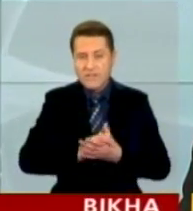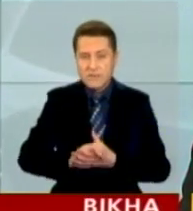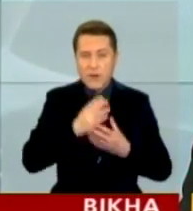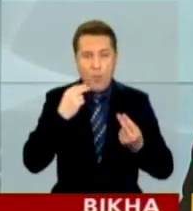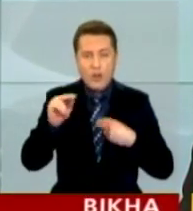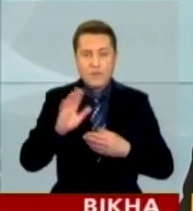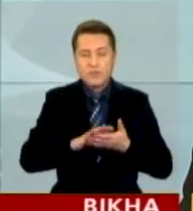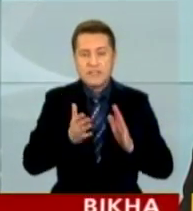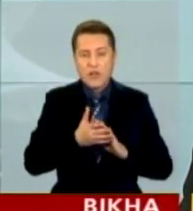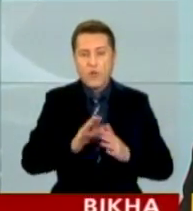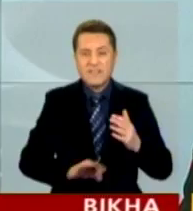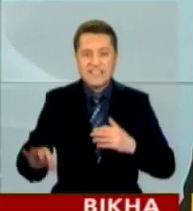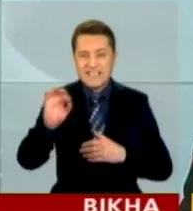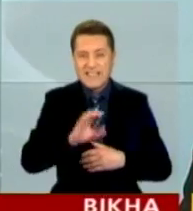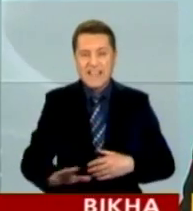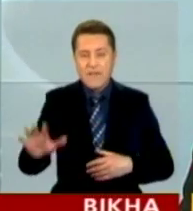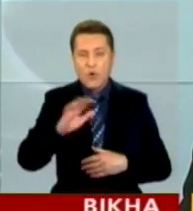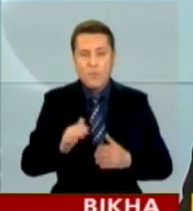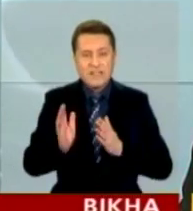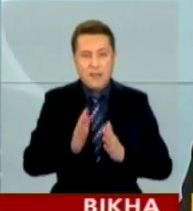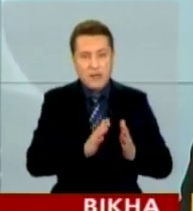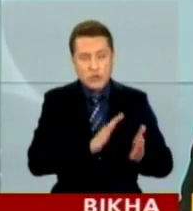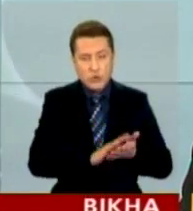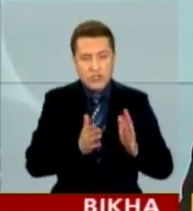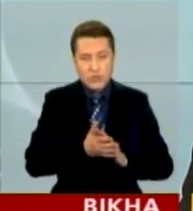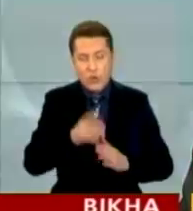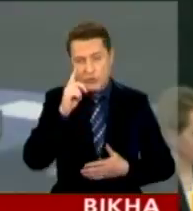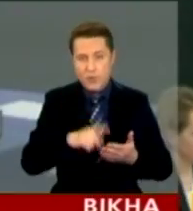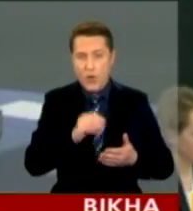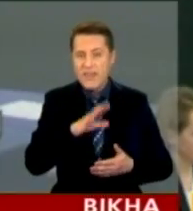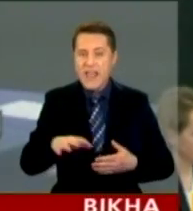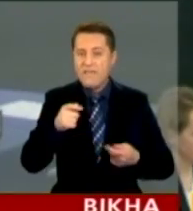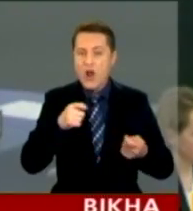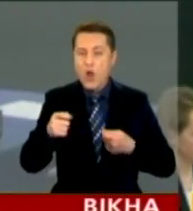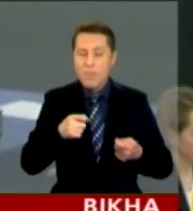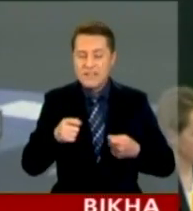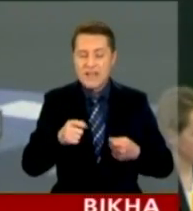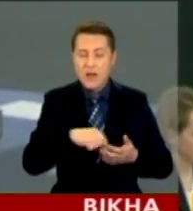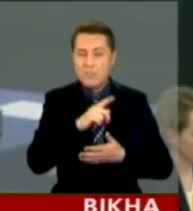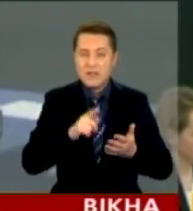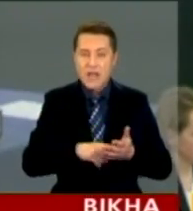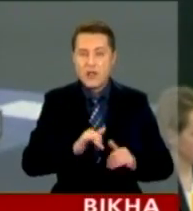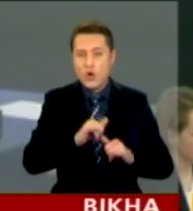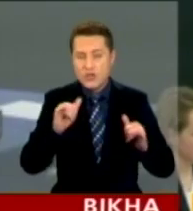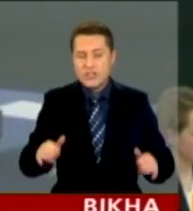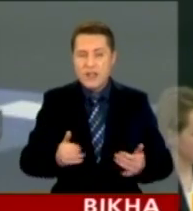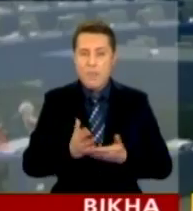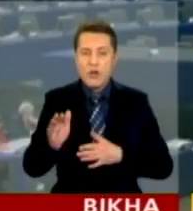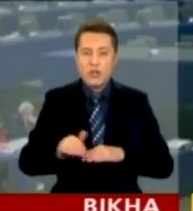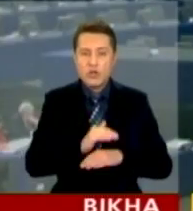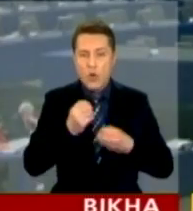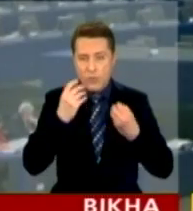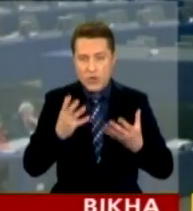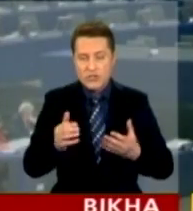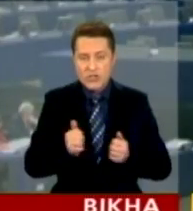становище в східній Європі і стабілізує ситуацію у тому переконаний єврокомісар з питань розширення і політики добросусідства Штефан